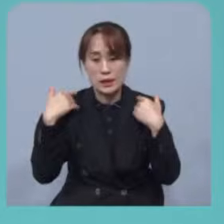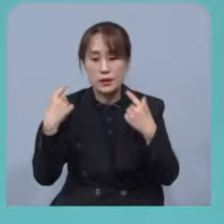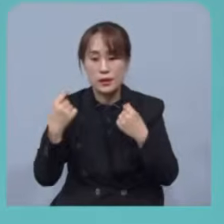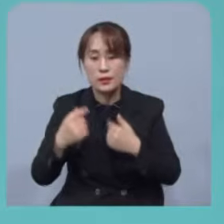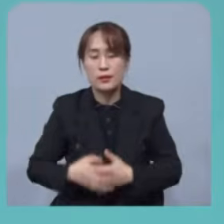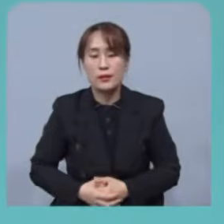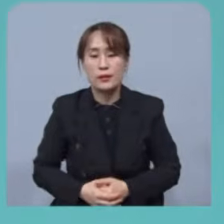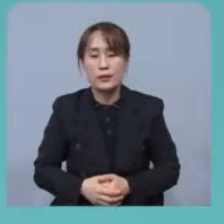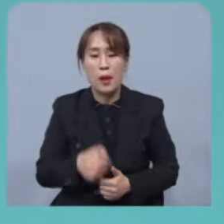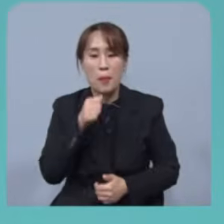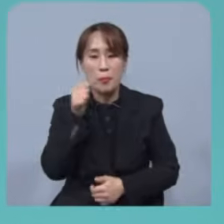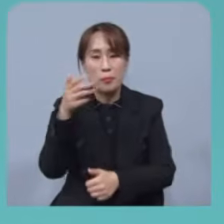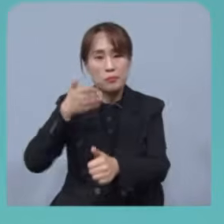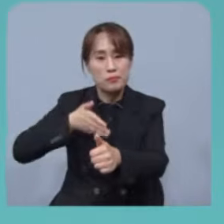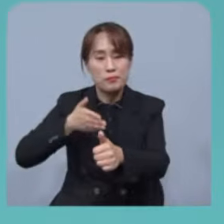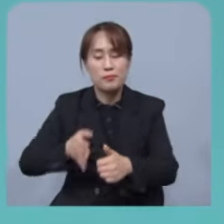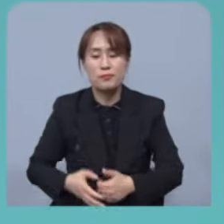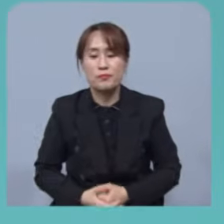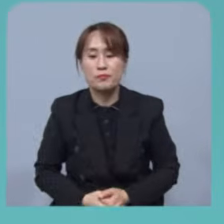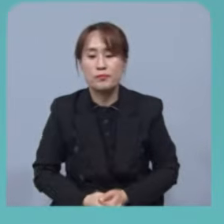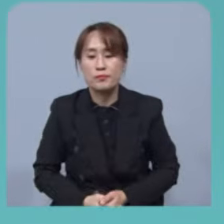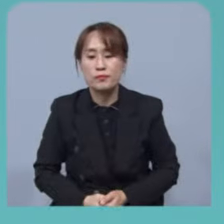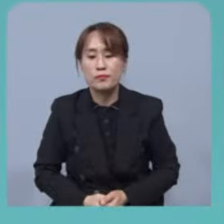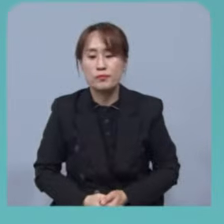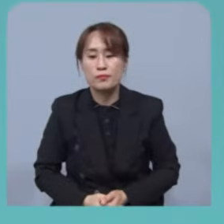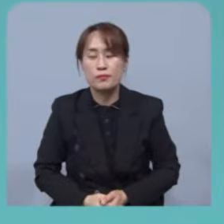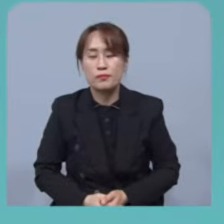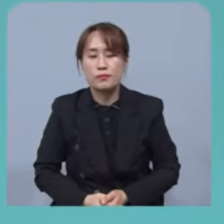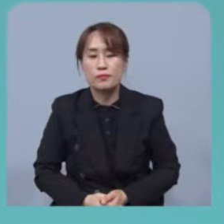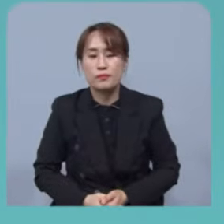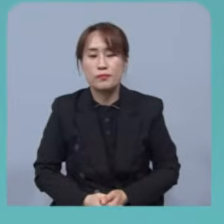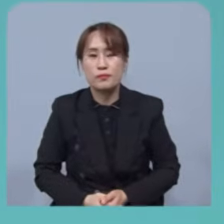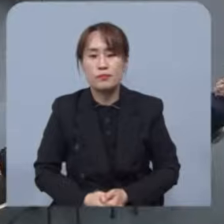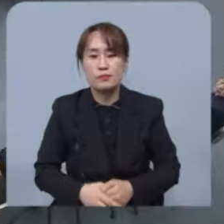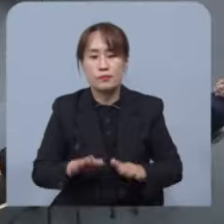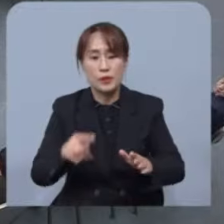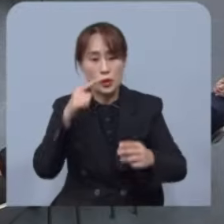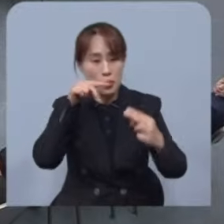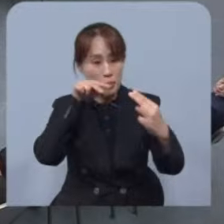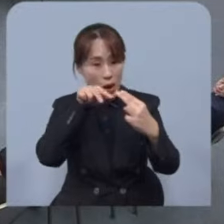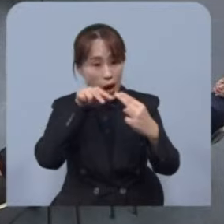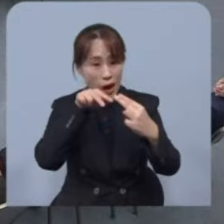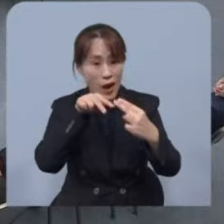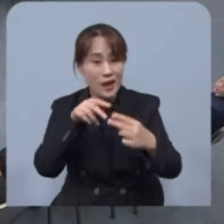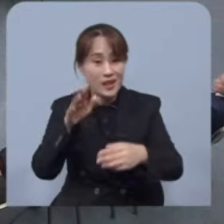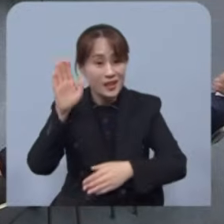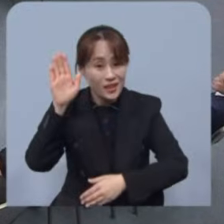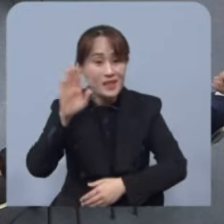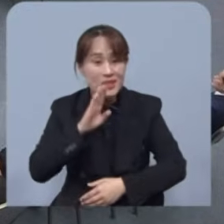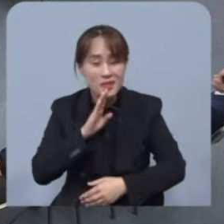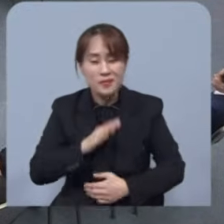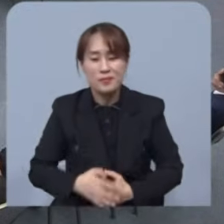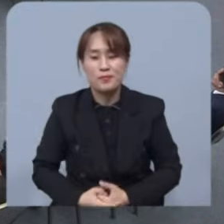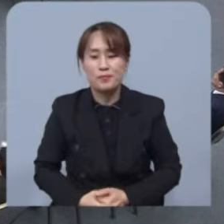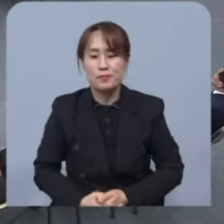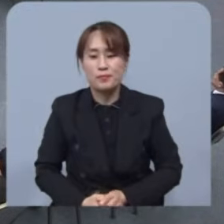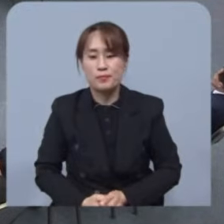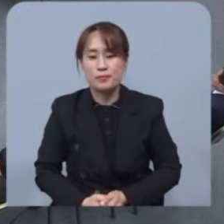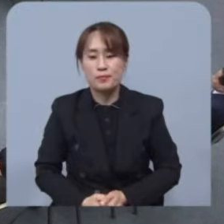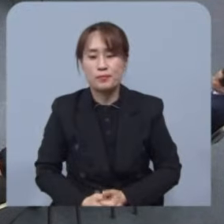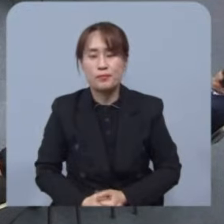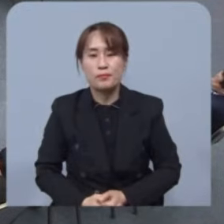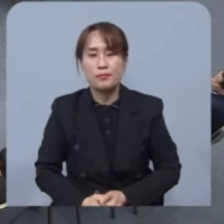네, 마이크 전해드리겠습니다. 네, 지금 저랑 눈 마주쳤던 분.